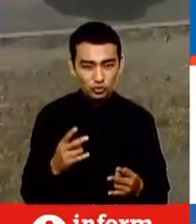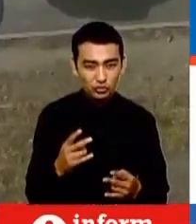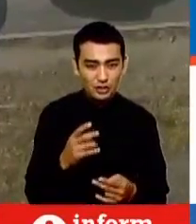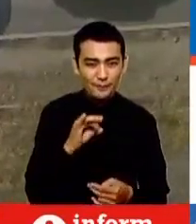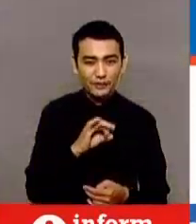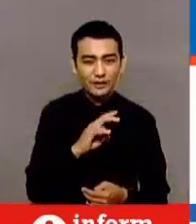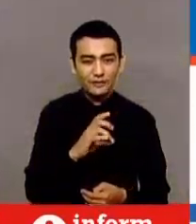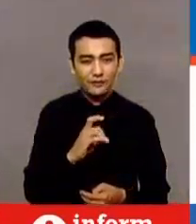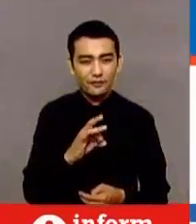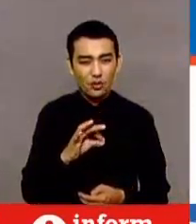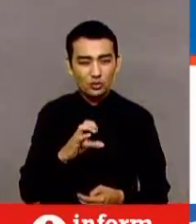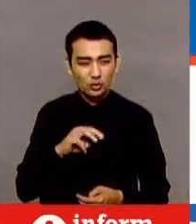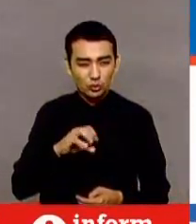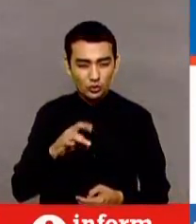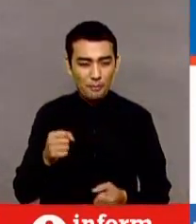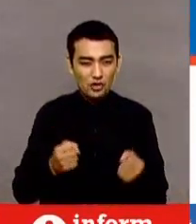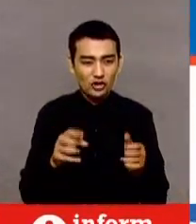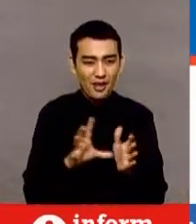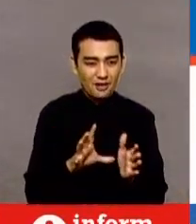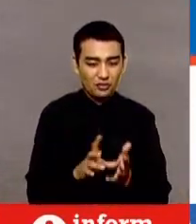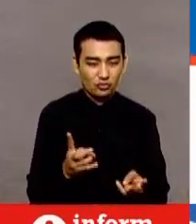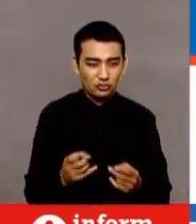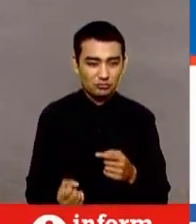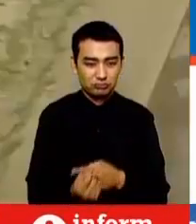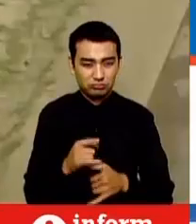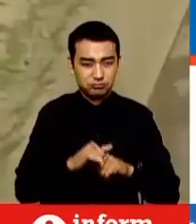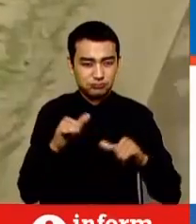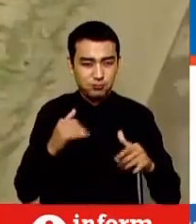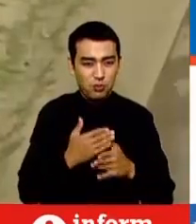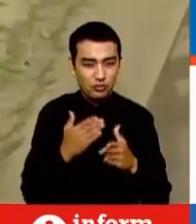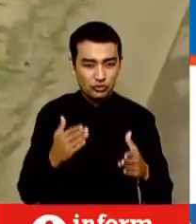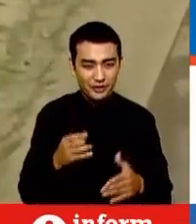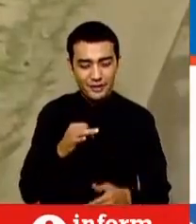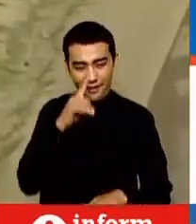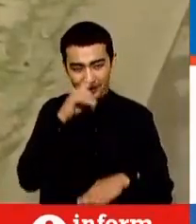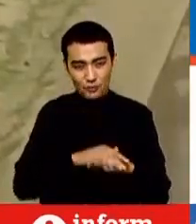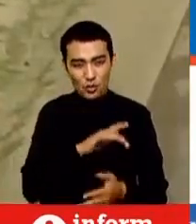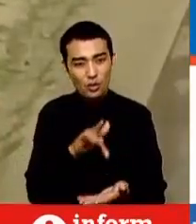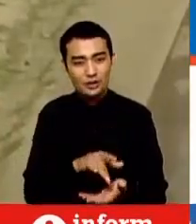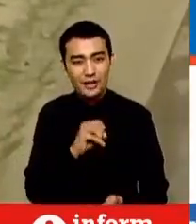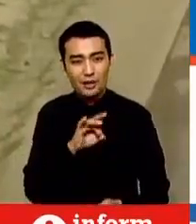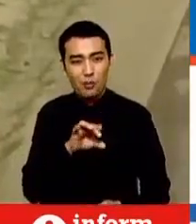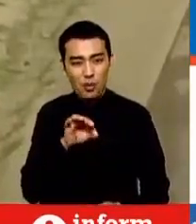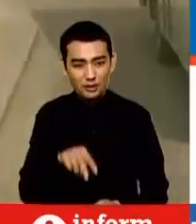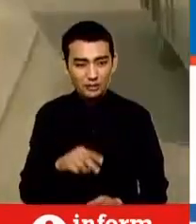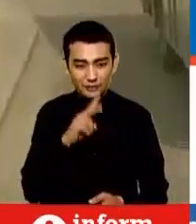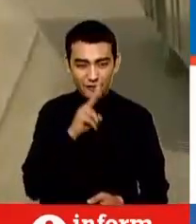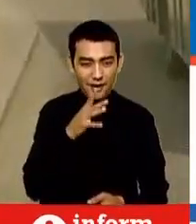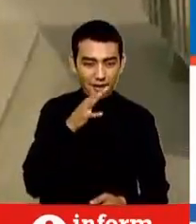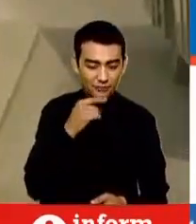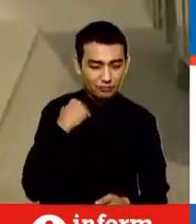инфраструктуру для электромобилей в свою очередь Аким города Ерболат дусаев сказал что в течение двух лет